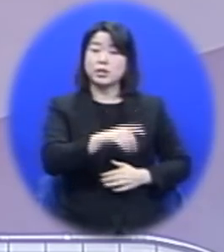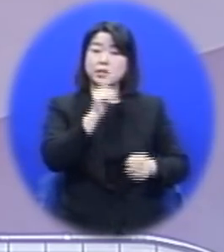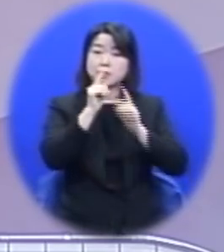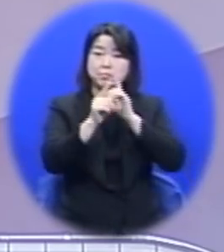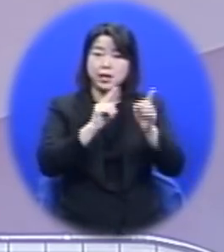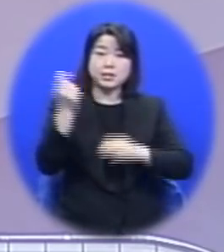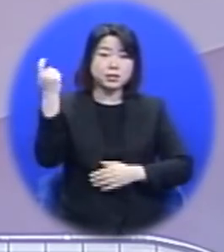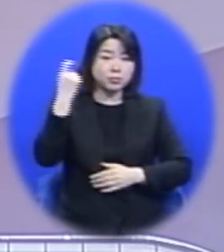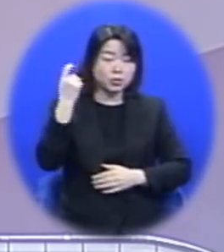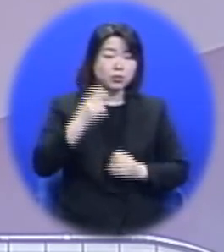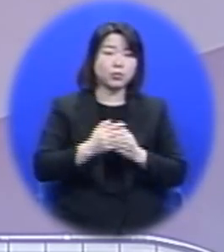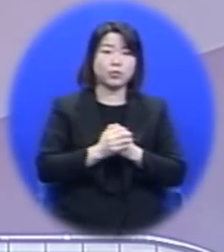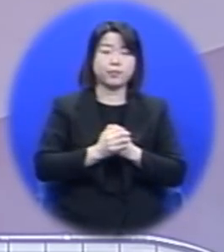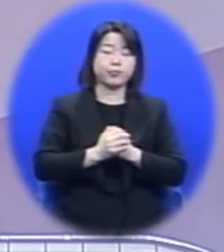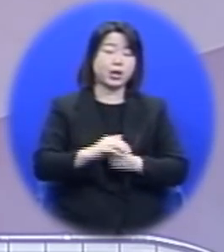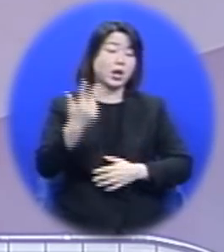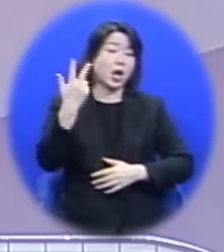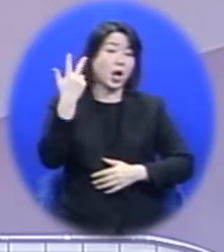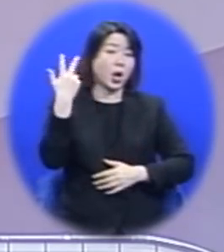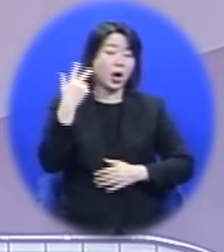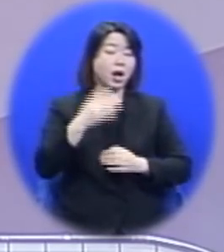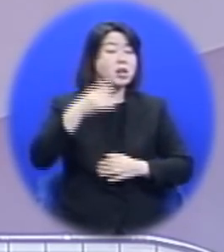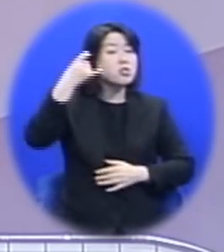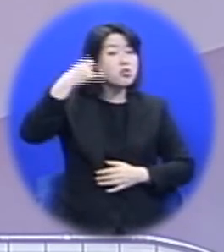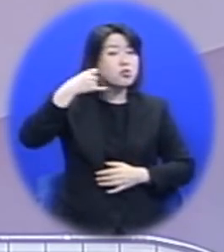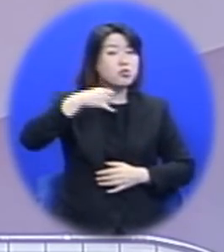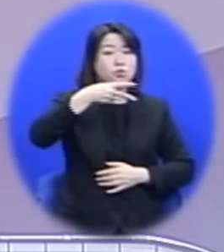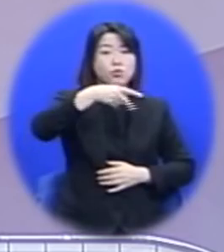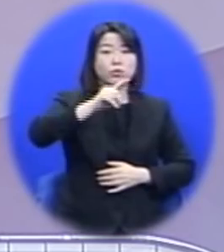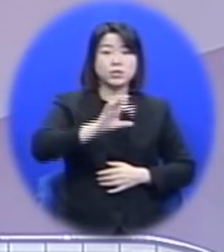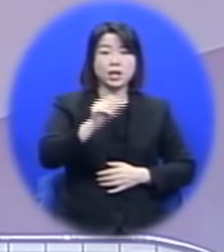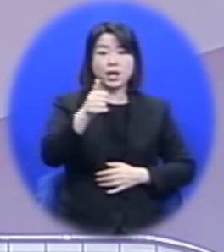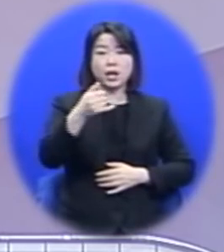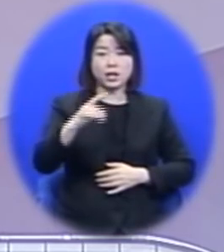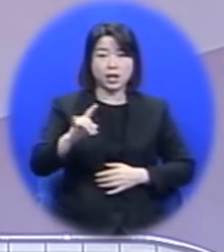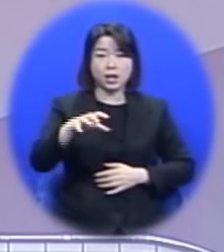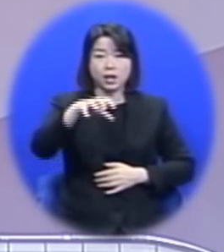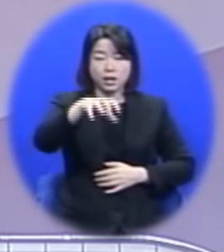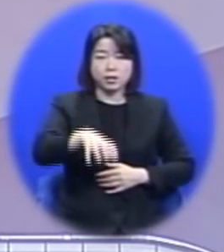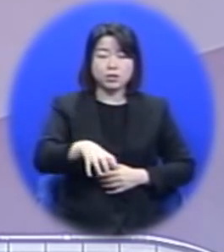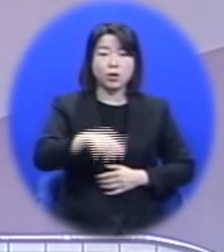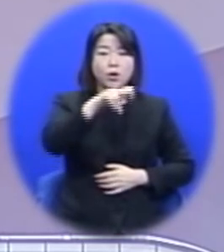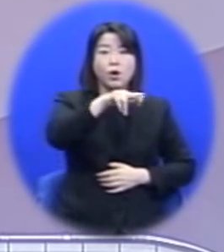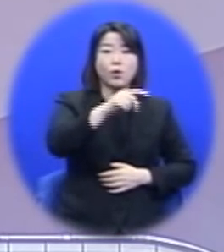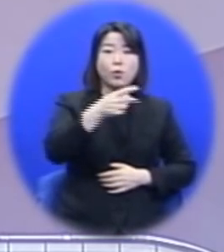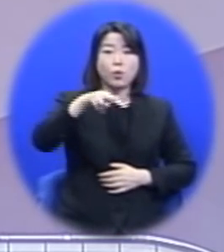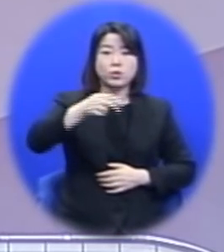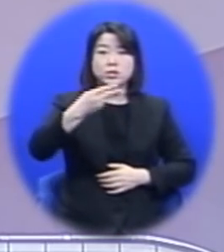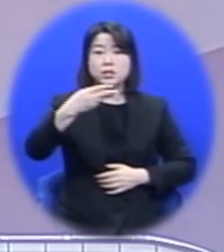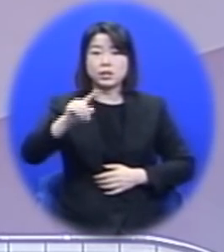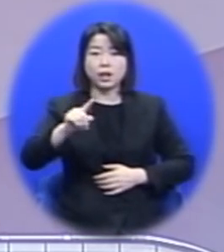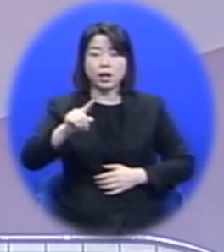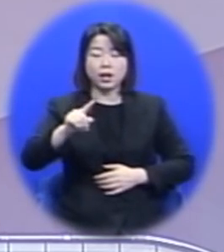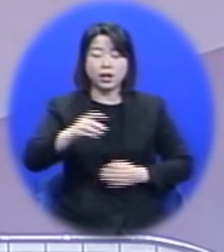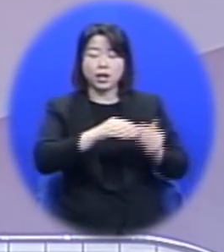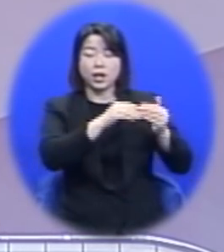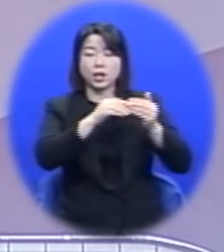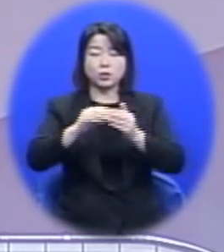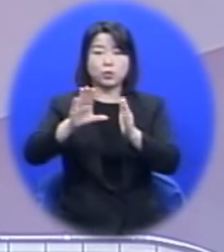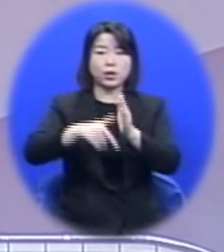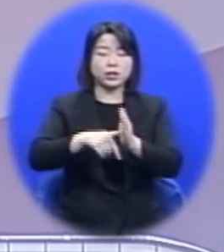말씀을 지난주간 중국 상해에서 코스타를 인도하면서 매일 이 말씀을